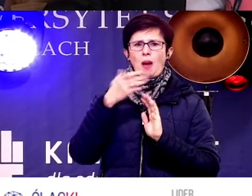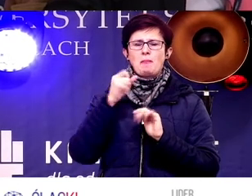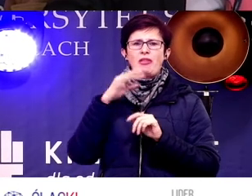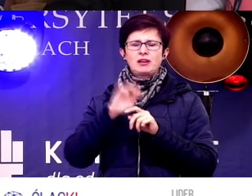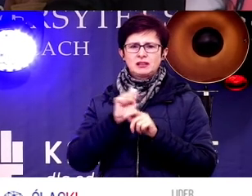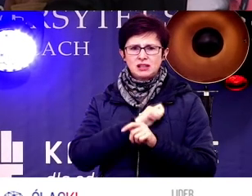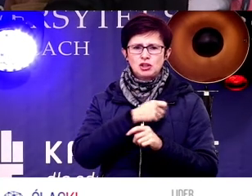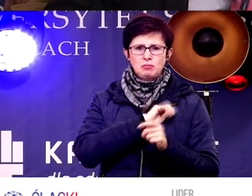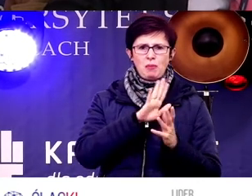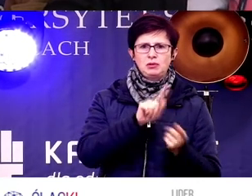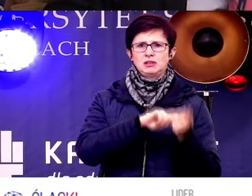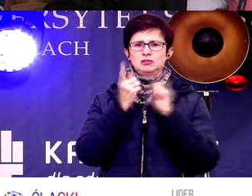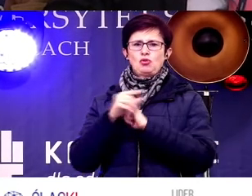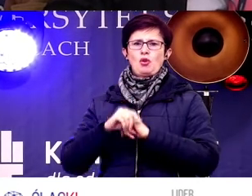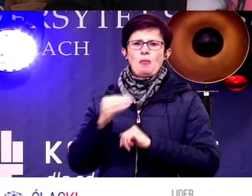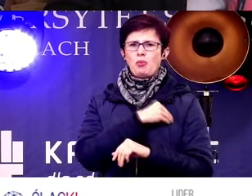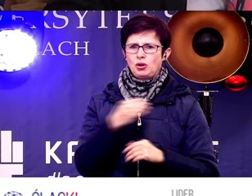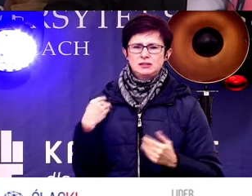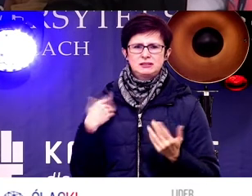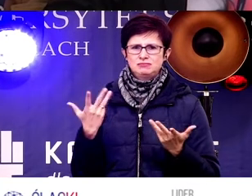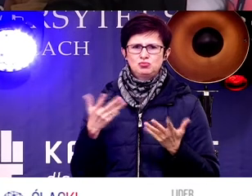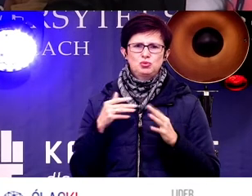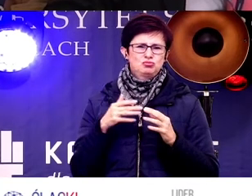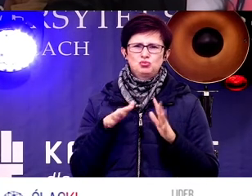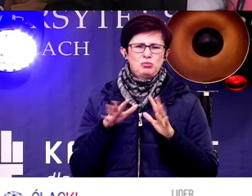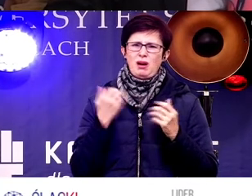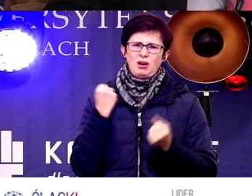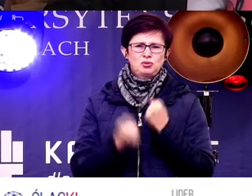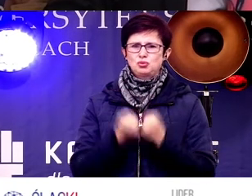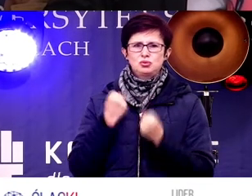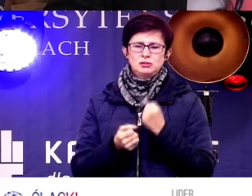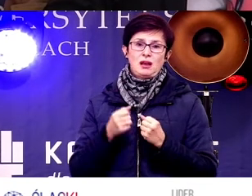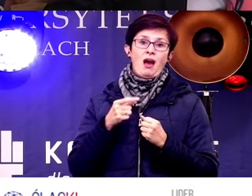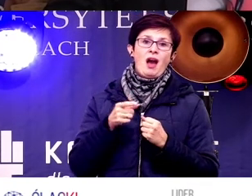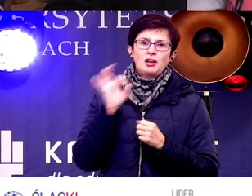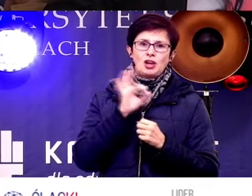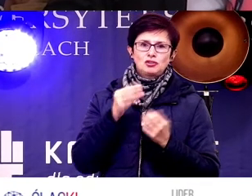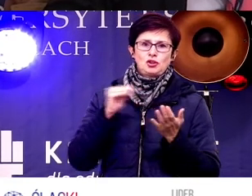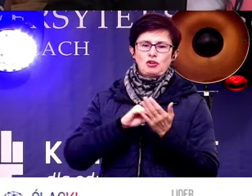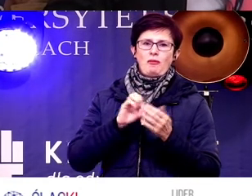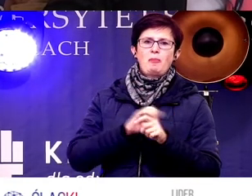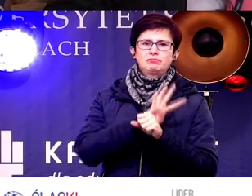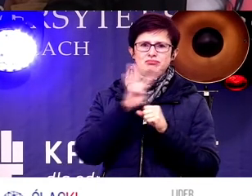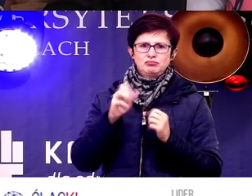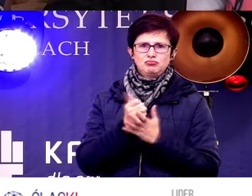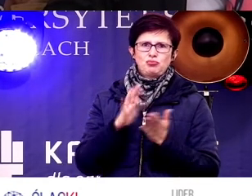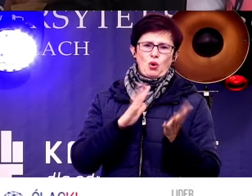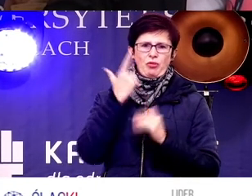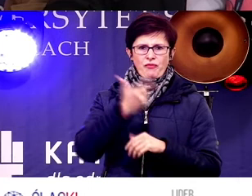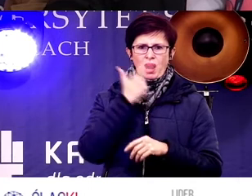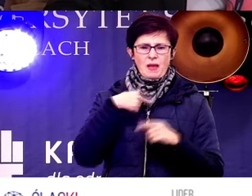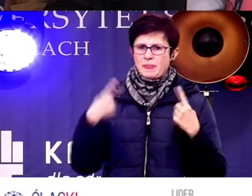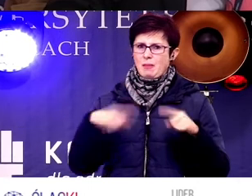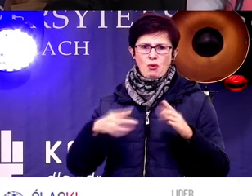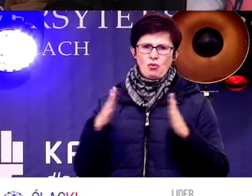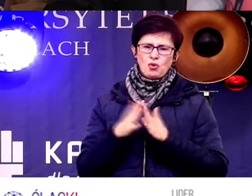jeszcze transfer do Polski, więc to jest duże wyzwanie. W okresie pandemii ja przez 2 lata w zasadzie nie byłem w domu i mieliśmy